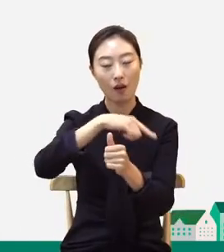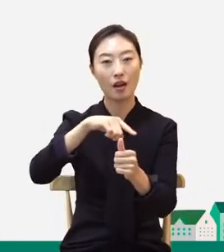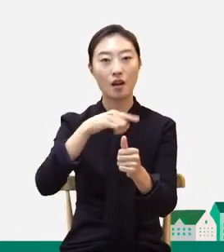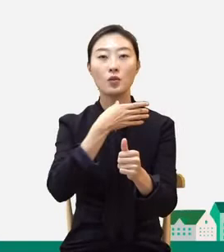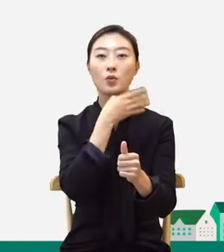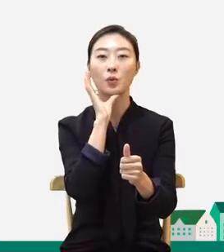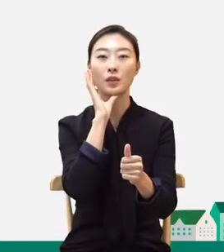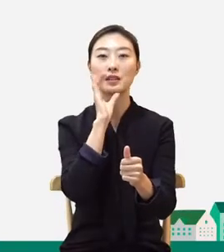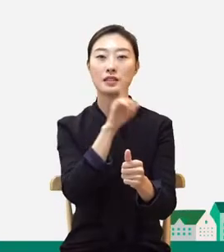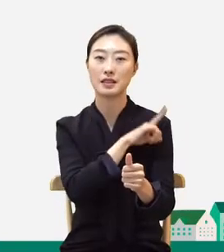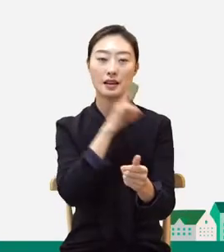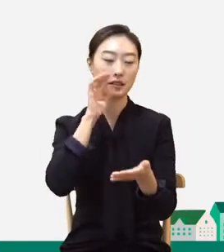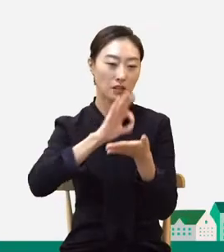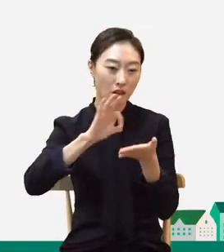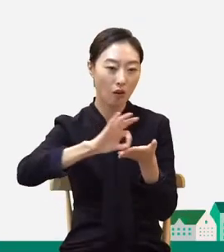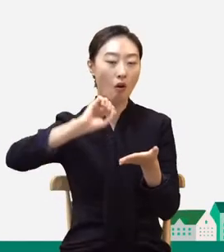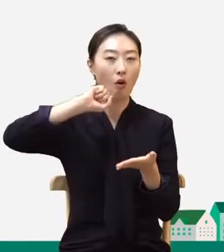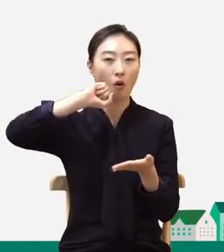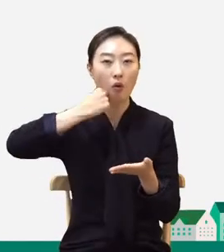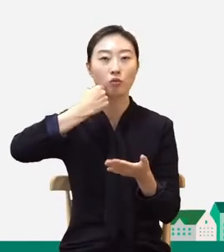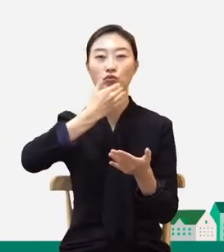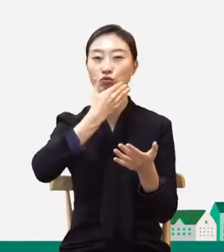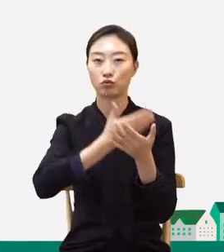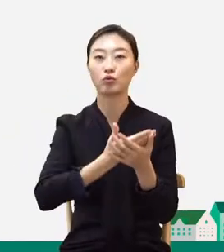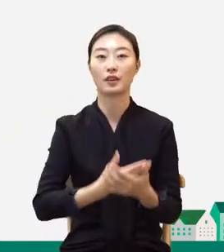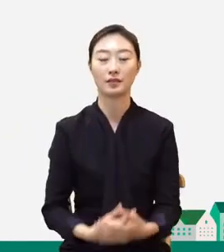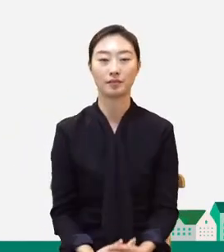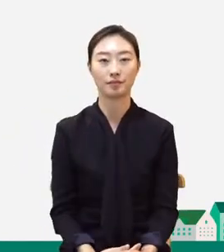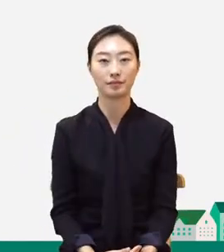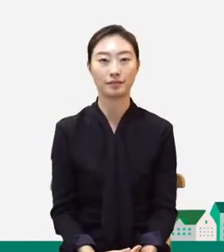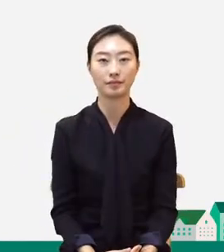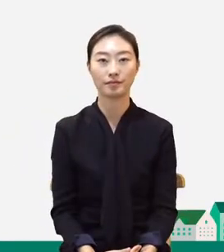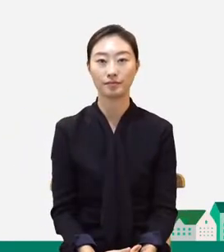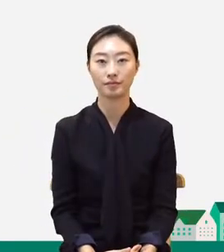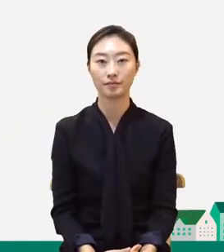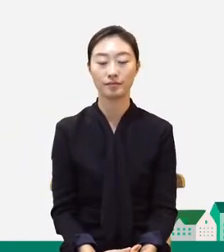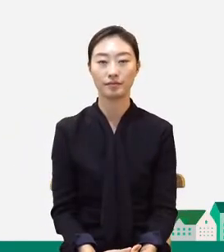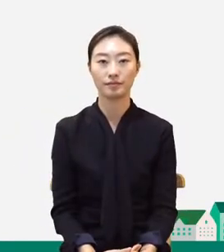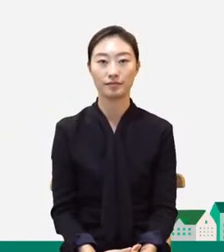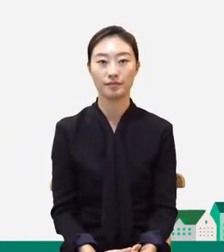되게 어렵고 굉장히 중요하다고 보여집니다.